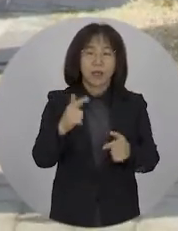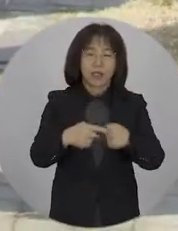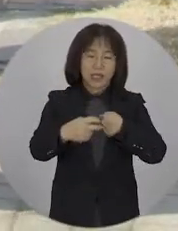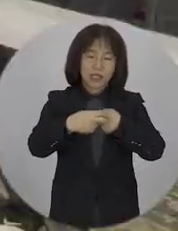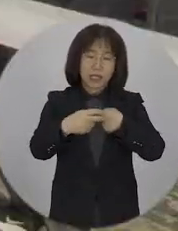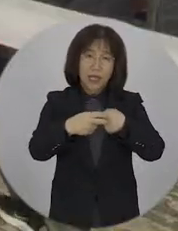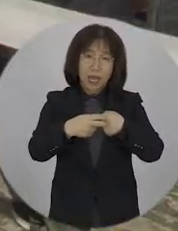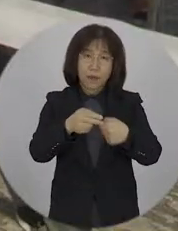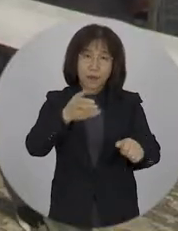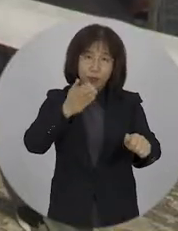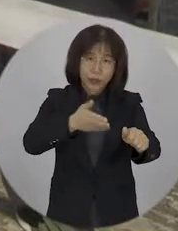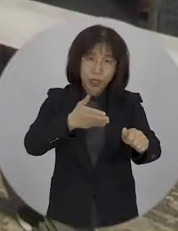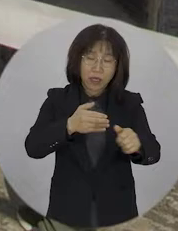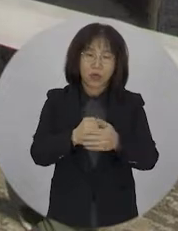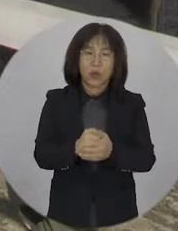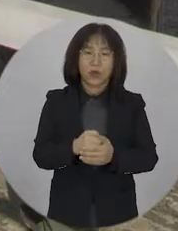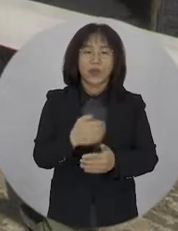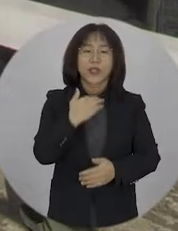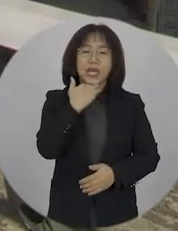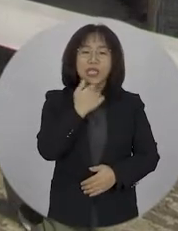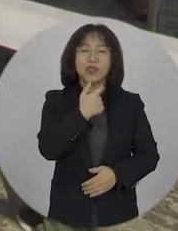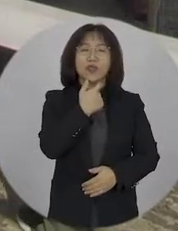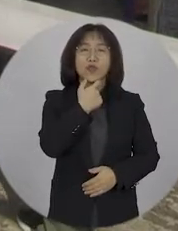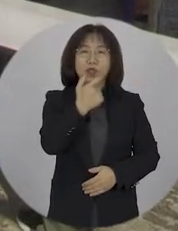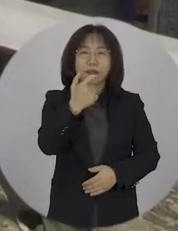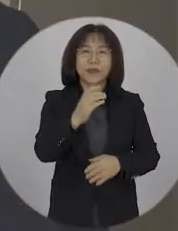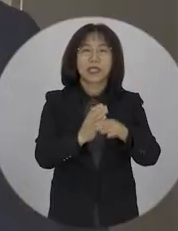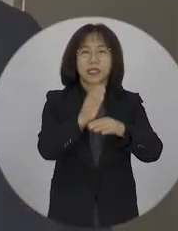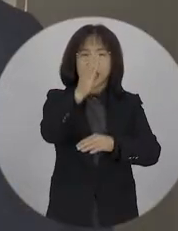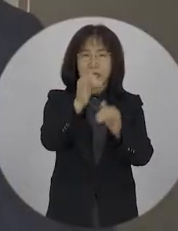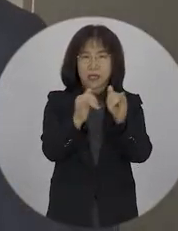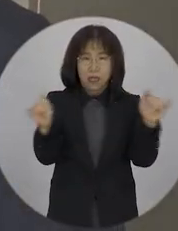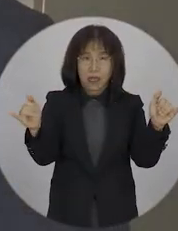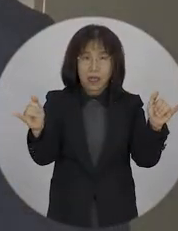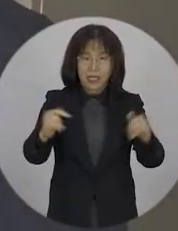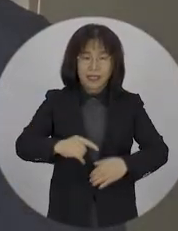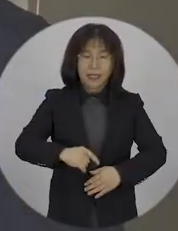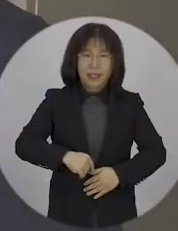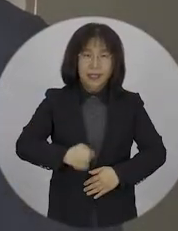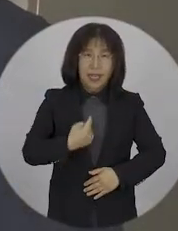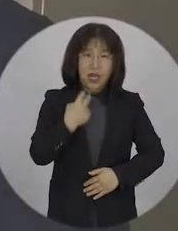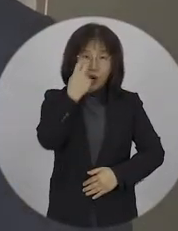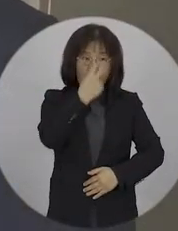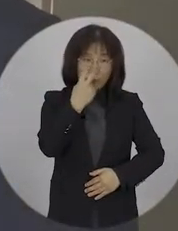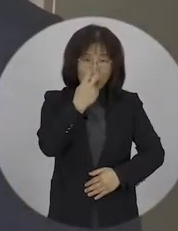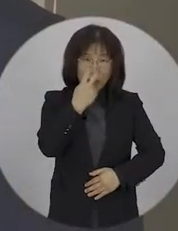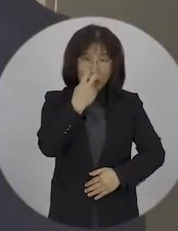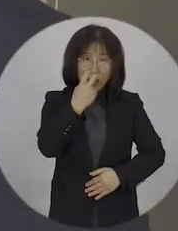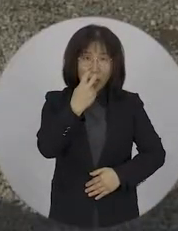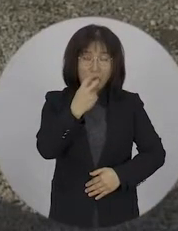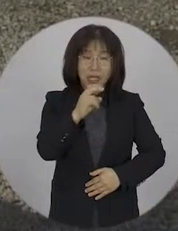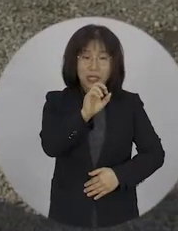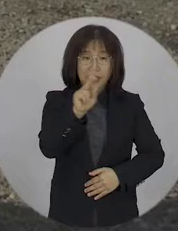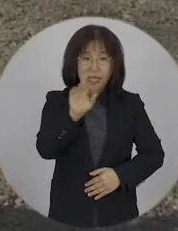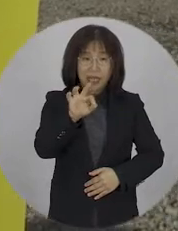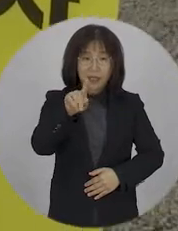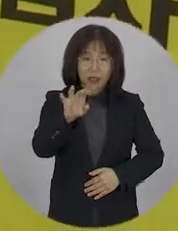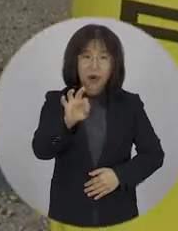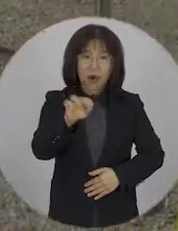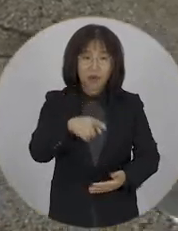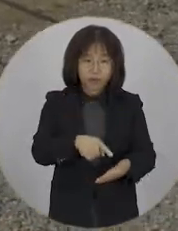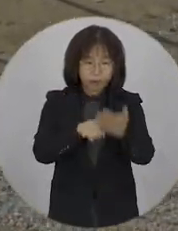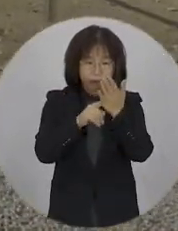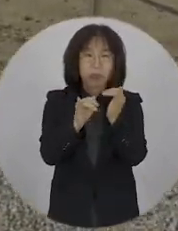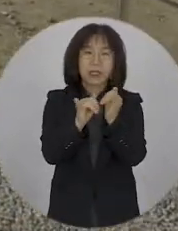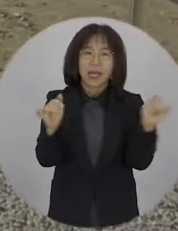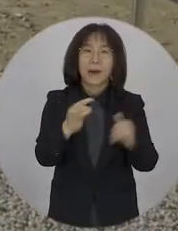받았거나 의사소견서를 지참한 자, 60세 이상 의심 환자, 자가검사키트 양성자 등입니다. 그 밖에